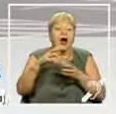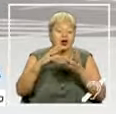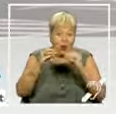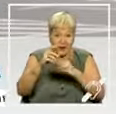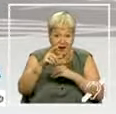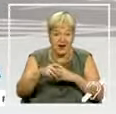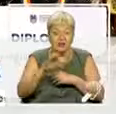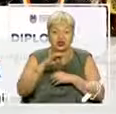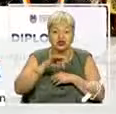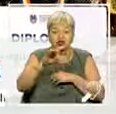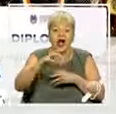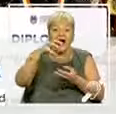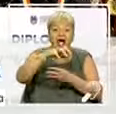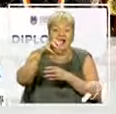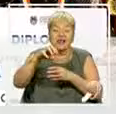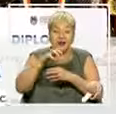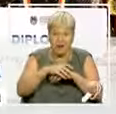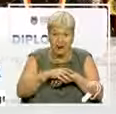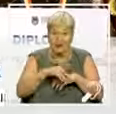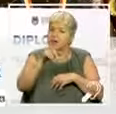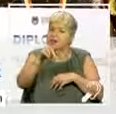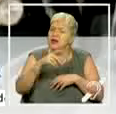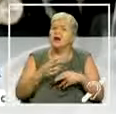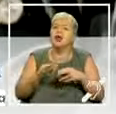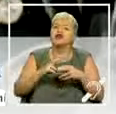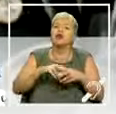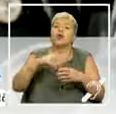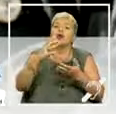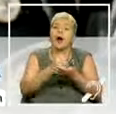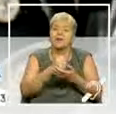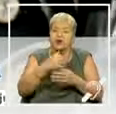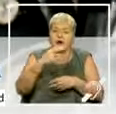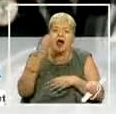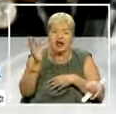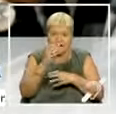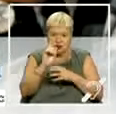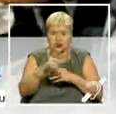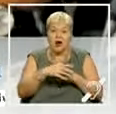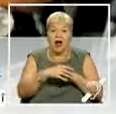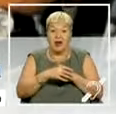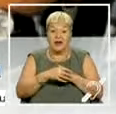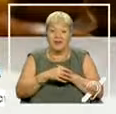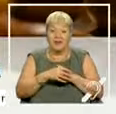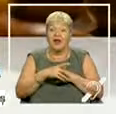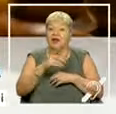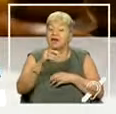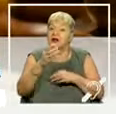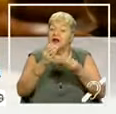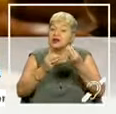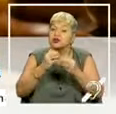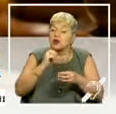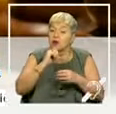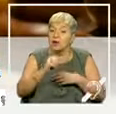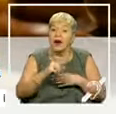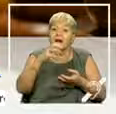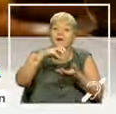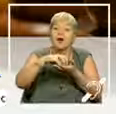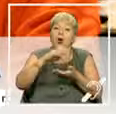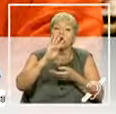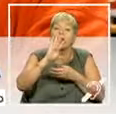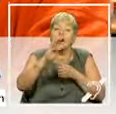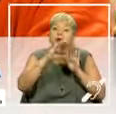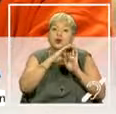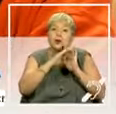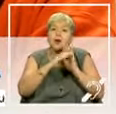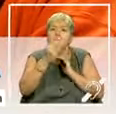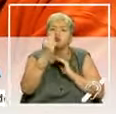echipe. Aflat încă în perioada junioratului, David este deja dublu campion național de senior la șah rapid. La clasic, David Gavrilescu se află pe locul 4 în clasamentul celor mai